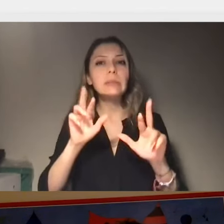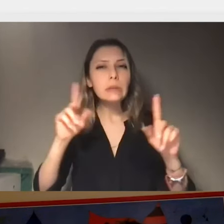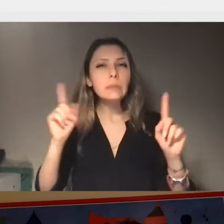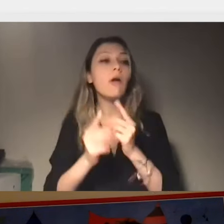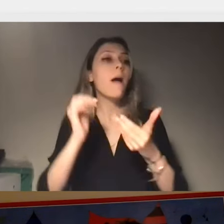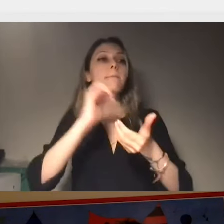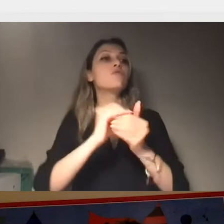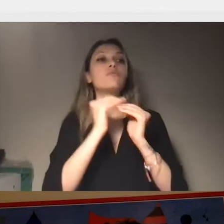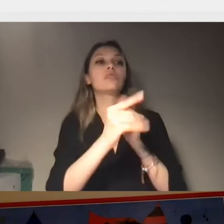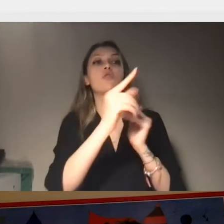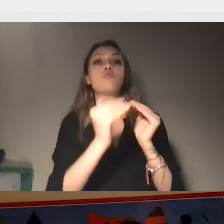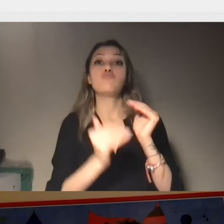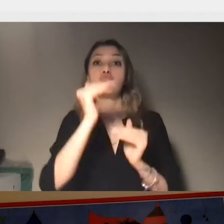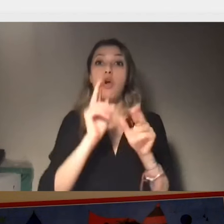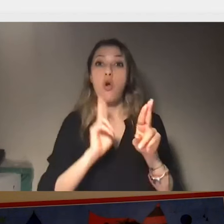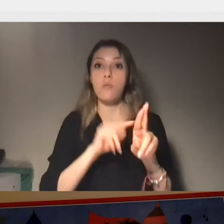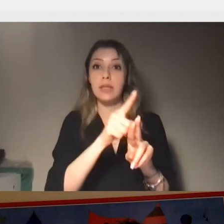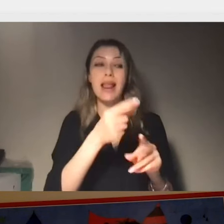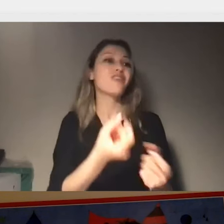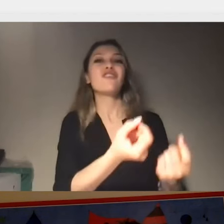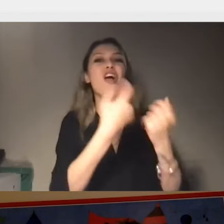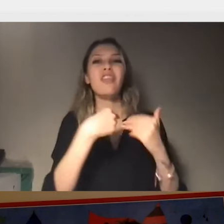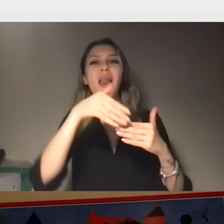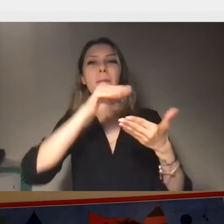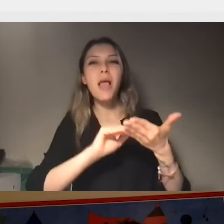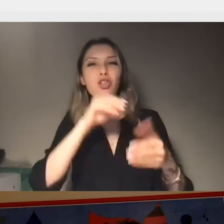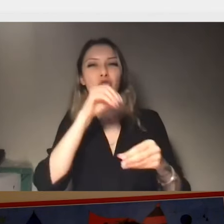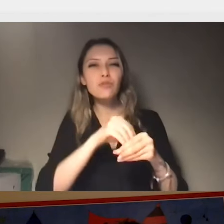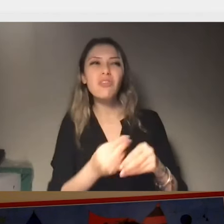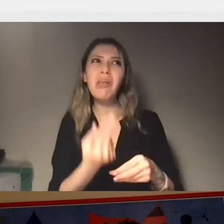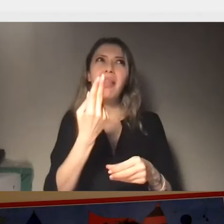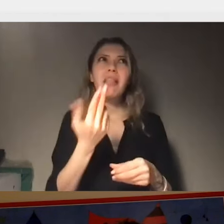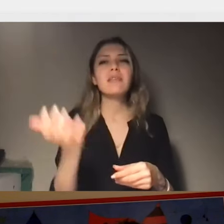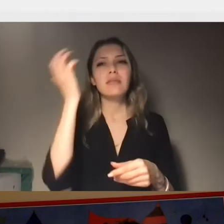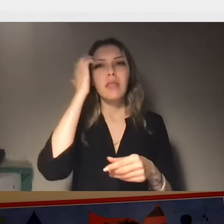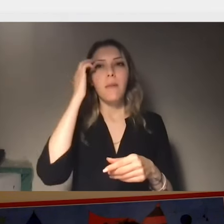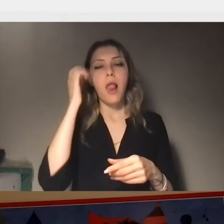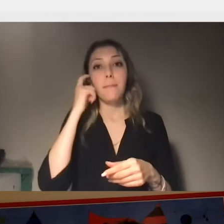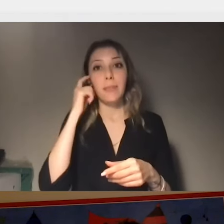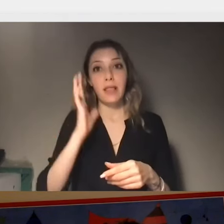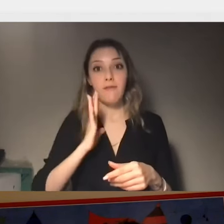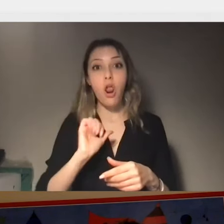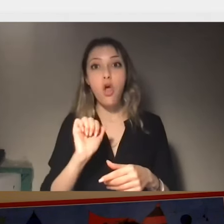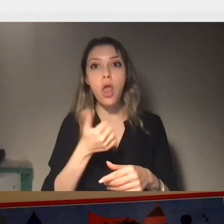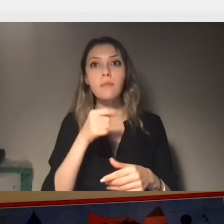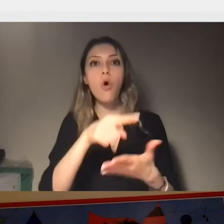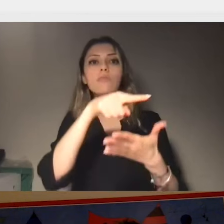gönderdiği mektupta yer alan yedi tane falan onlar, yedi temel alanda